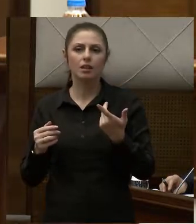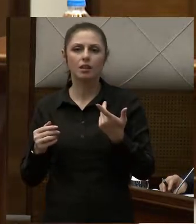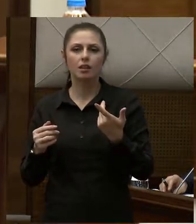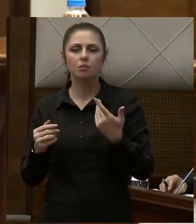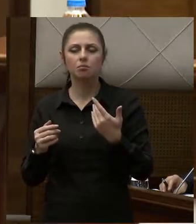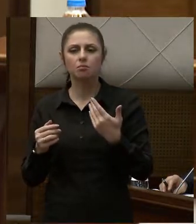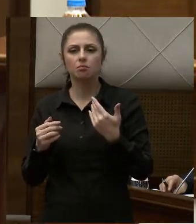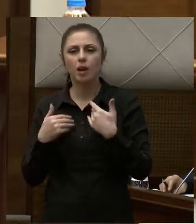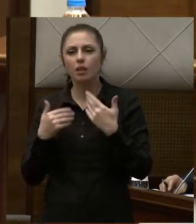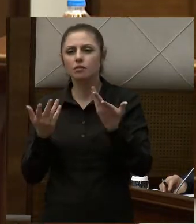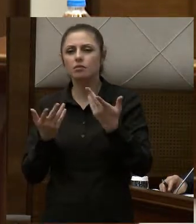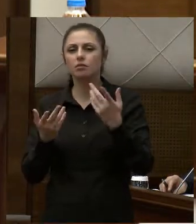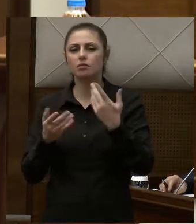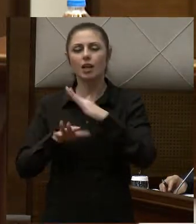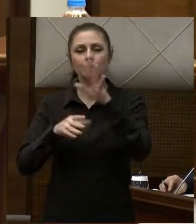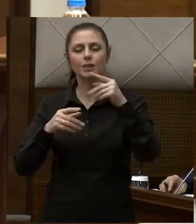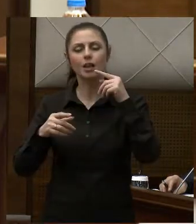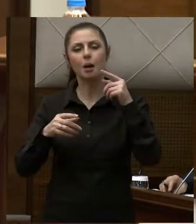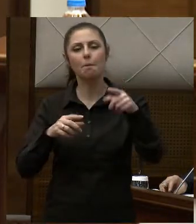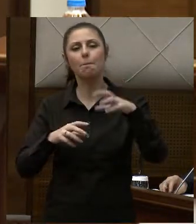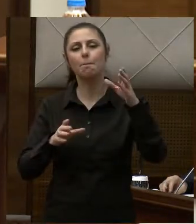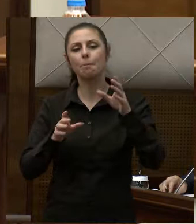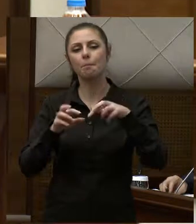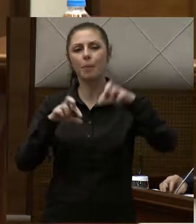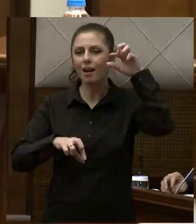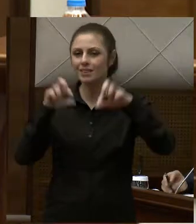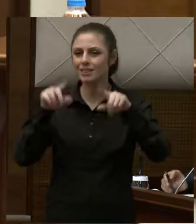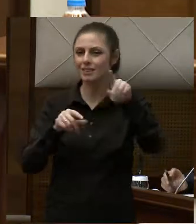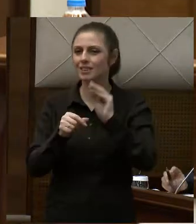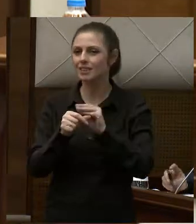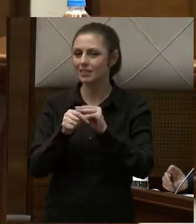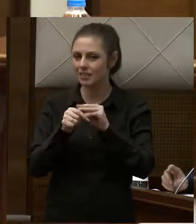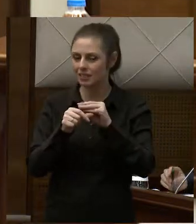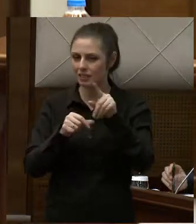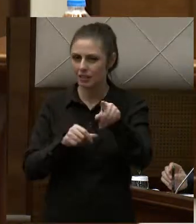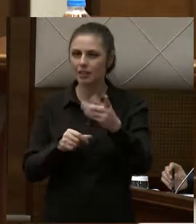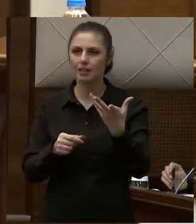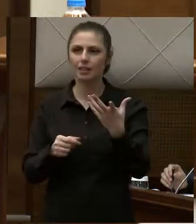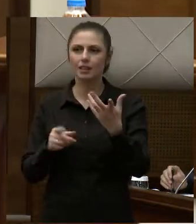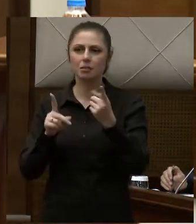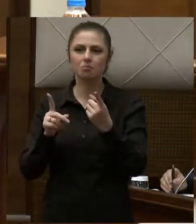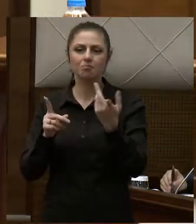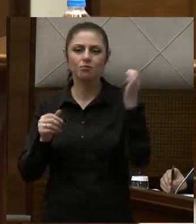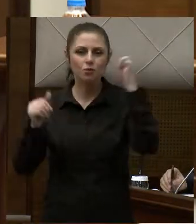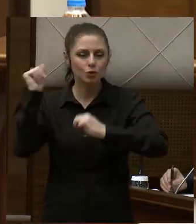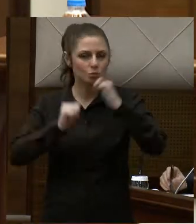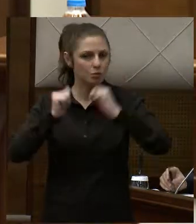makine anlarım. Halbuki benim bildiğim partiler, iktidarlar yapıcı olur, eser yaparlar. Bu talihsiz bir